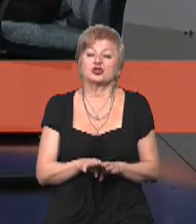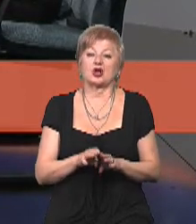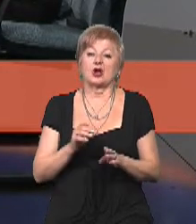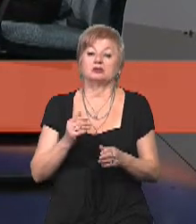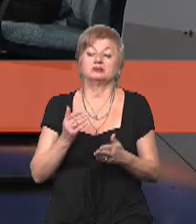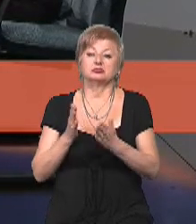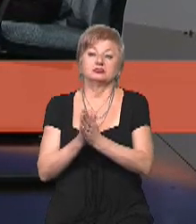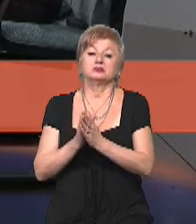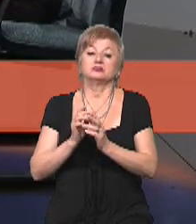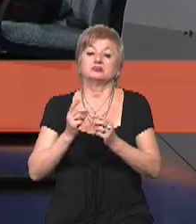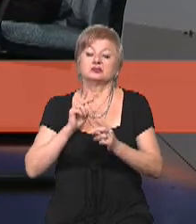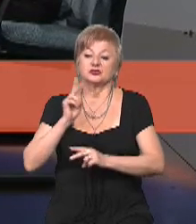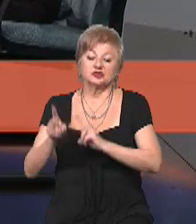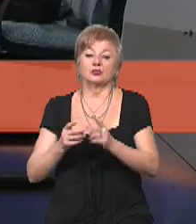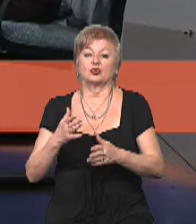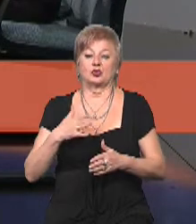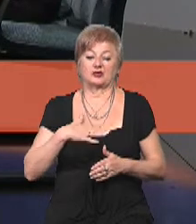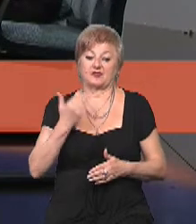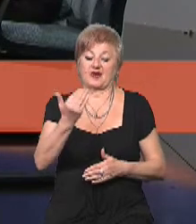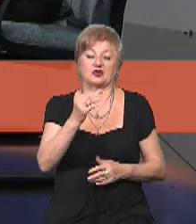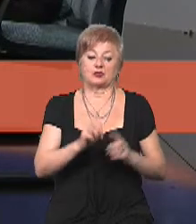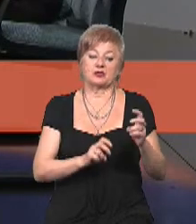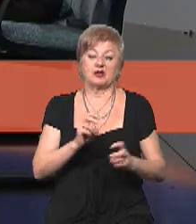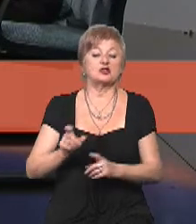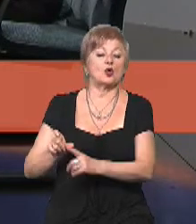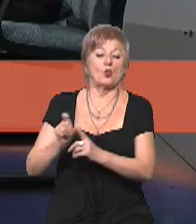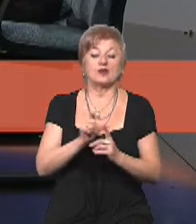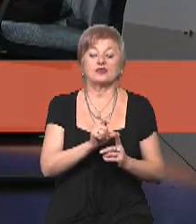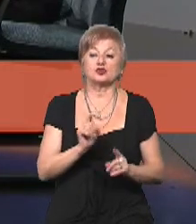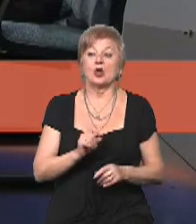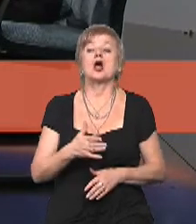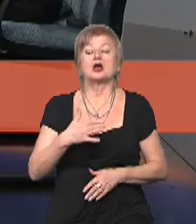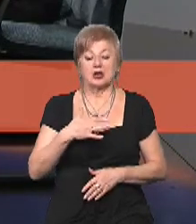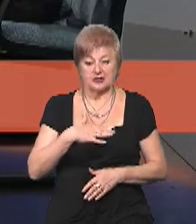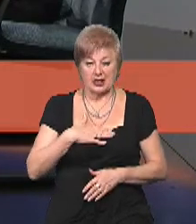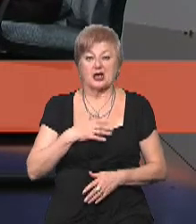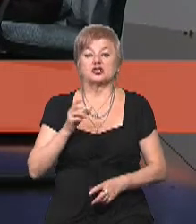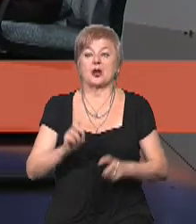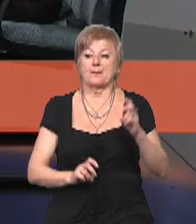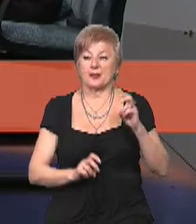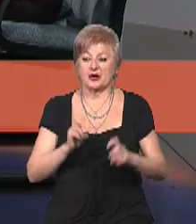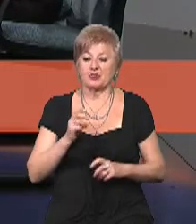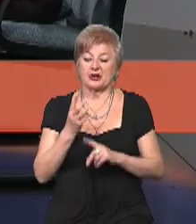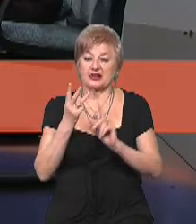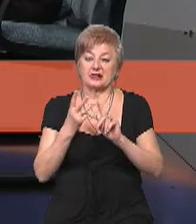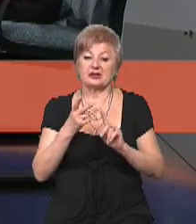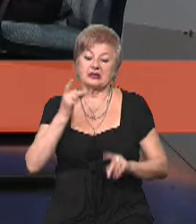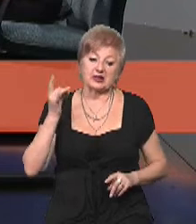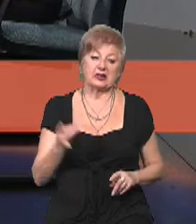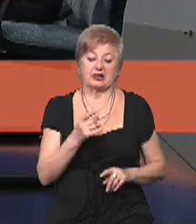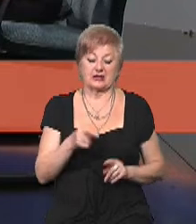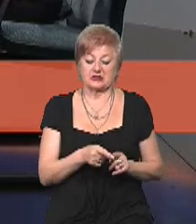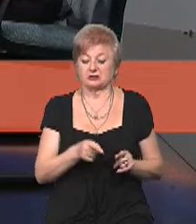НКРЕКП від вашого підприємства? Які відповіді ви отримали? Да, наше підприємство трижды за